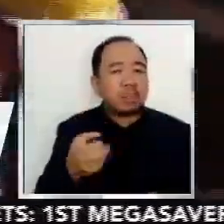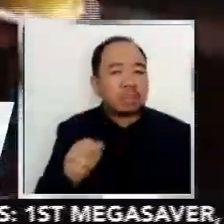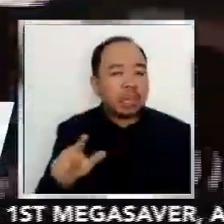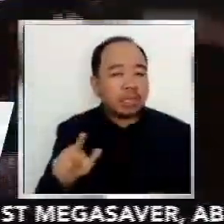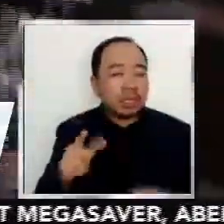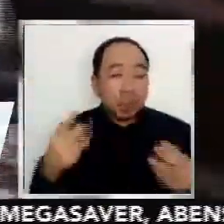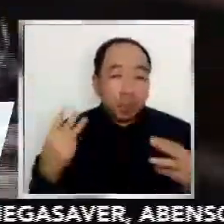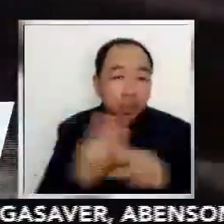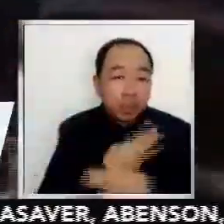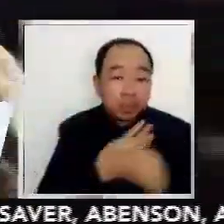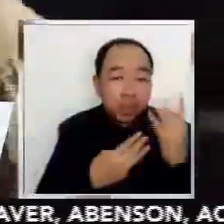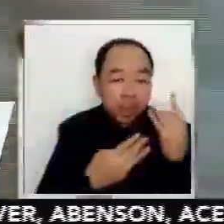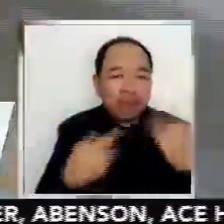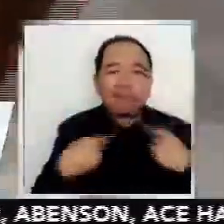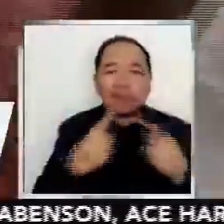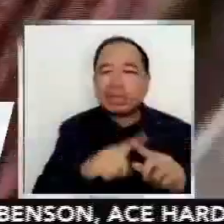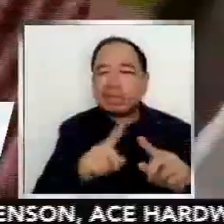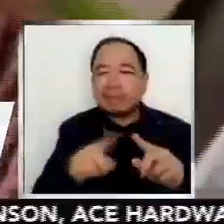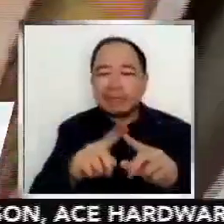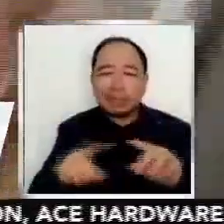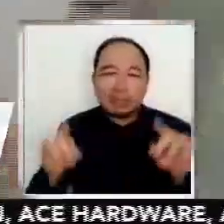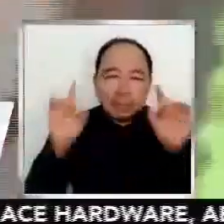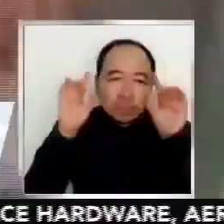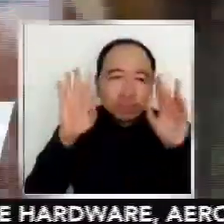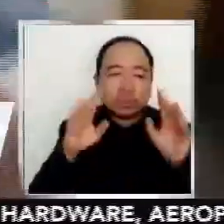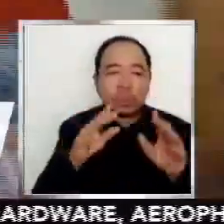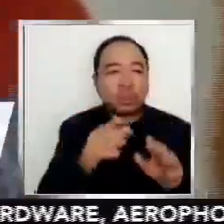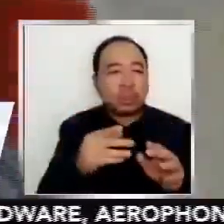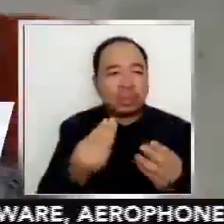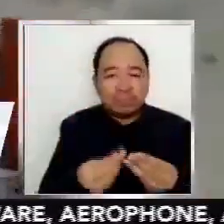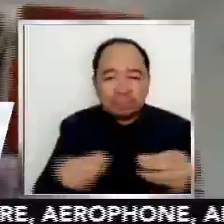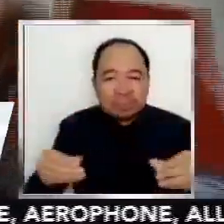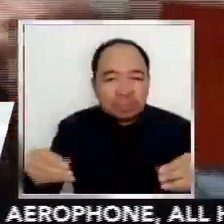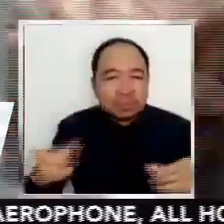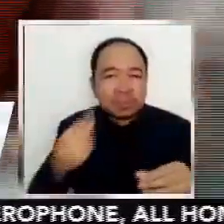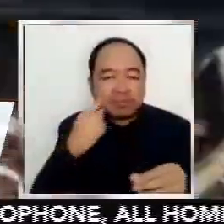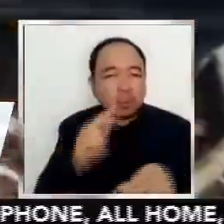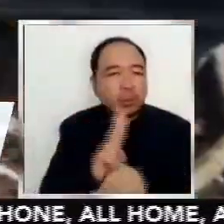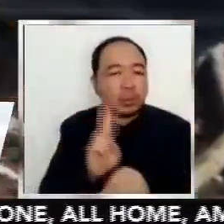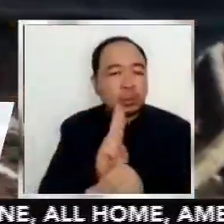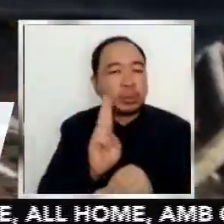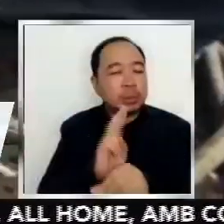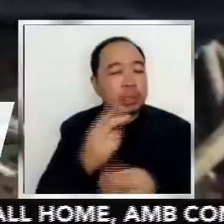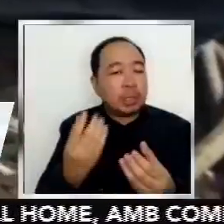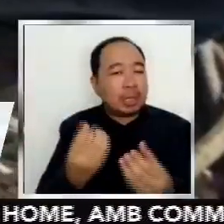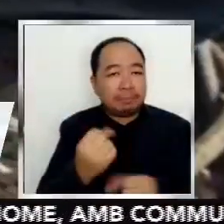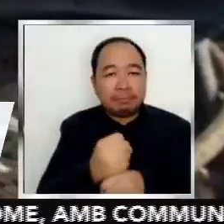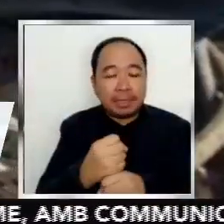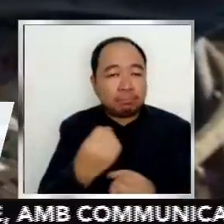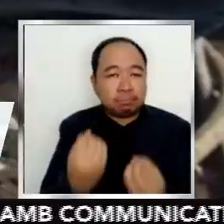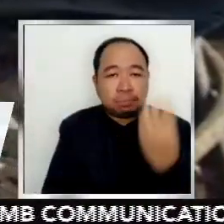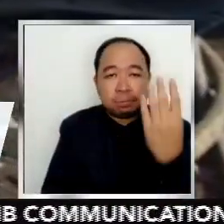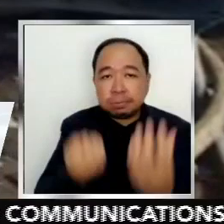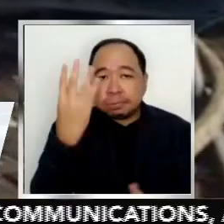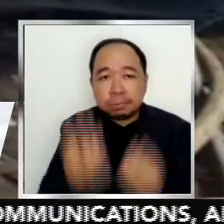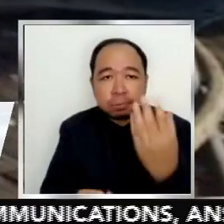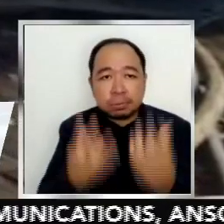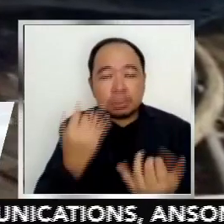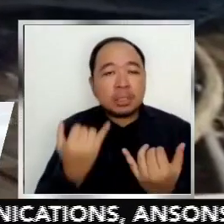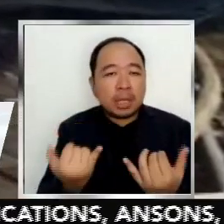mga pulbura at iba pang gamit sa paggawa ng paputok sa naturang paggawaan. Binabantayan na rin ng mga tauhan ng Bureau of Fire Protection at Pulisya ang lugar,